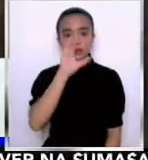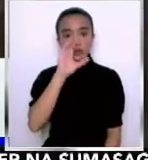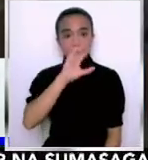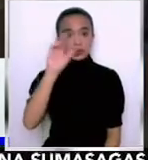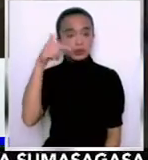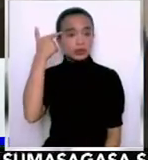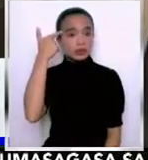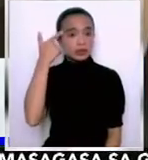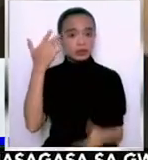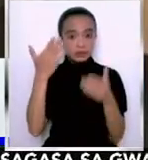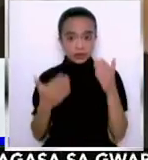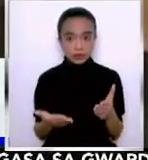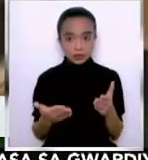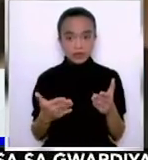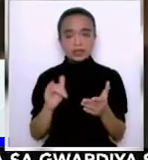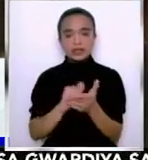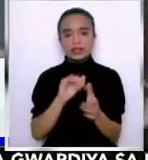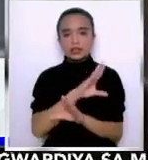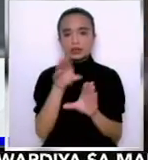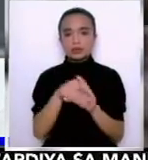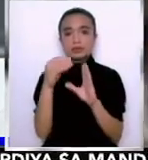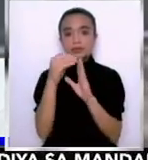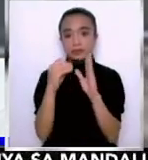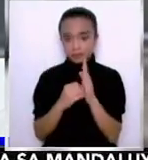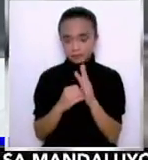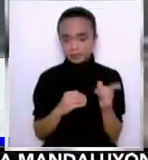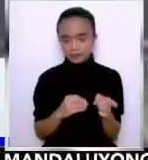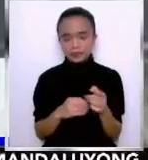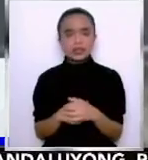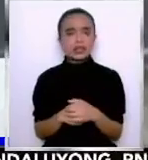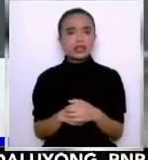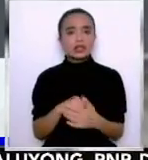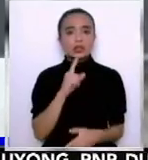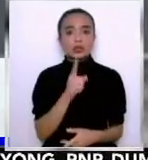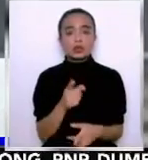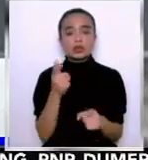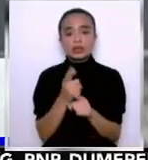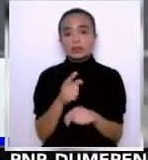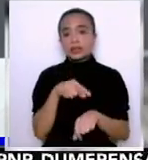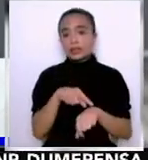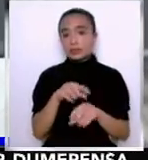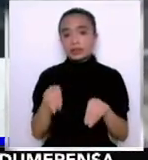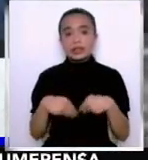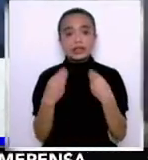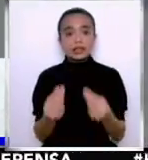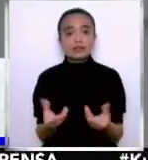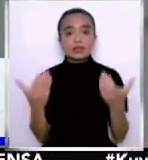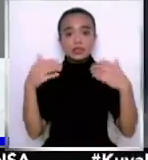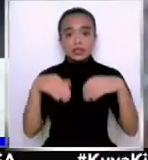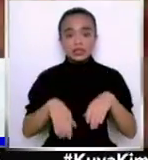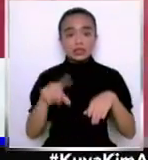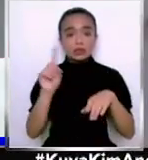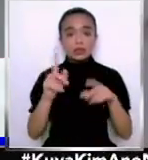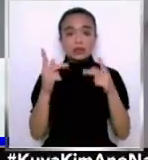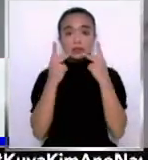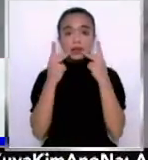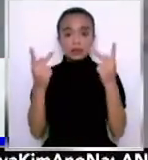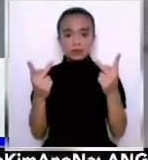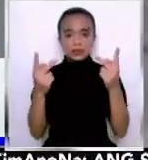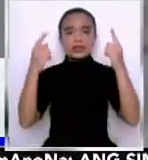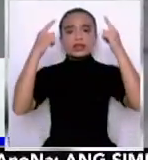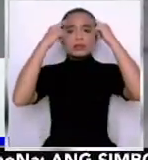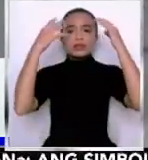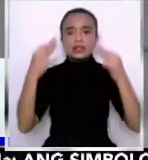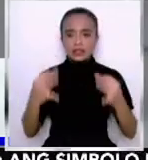nakapaloob din sa ordinansa ng lalawigan. Napapanahon na umano na bigyan ng pagkakataon ang publiko na makapagdesisyon para sa